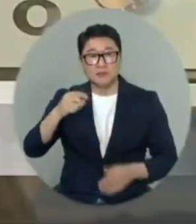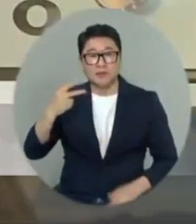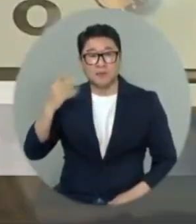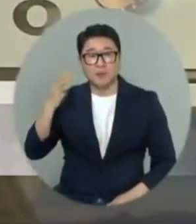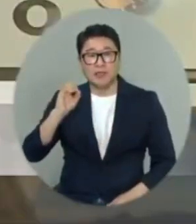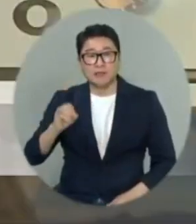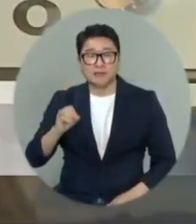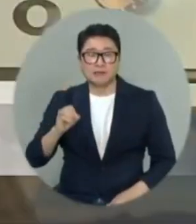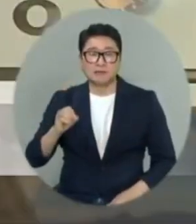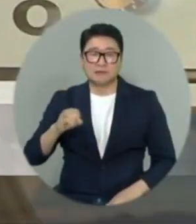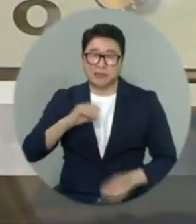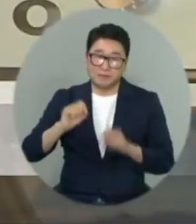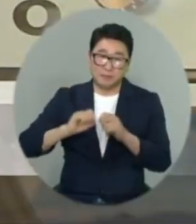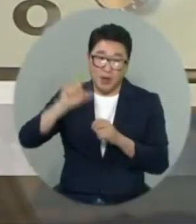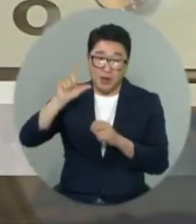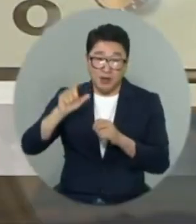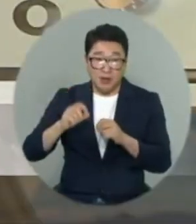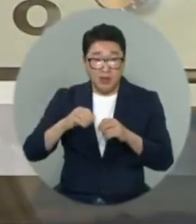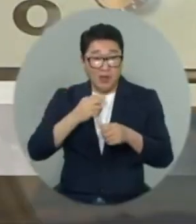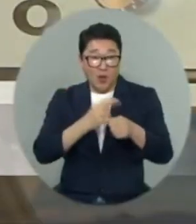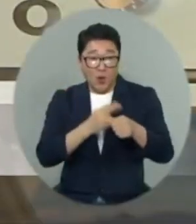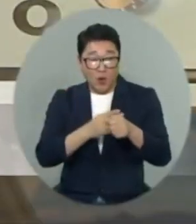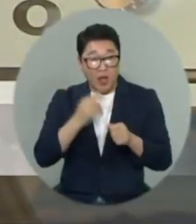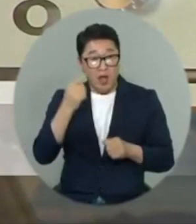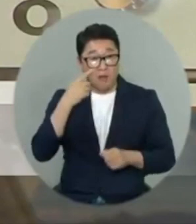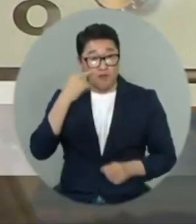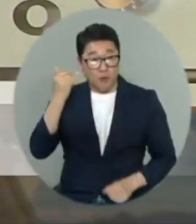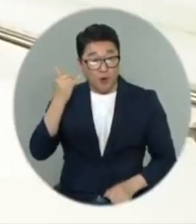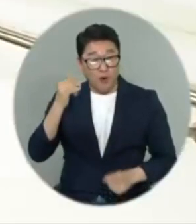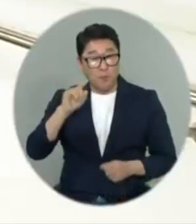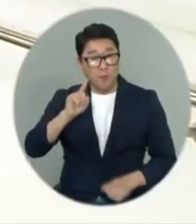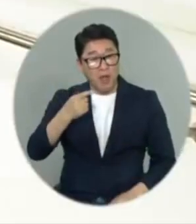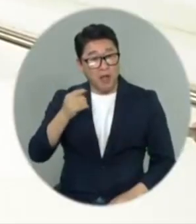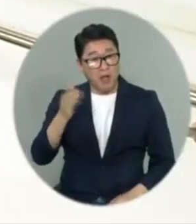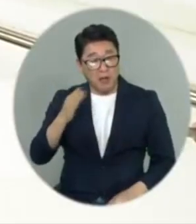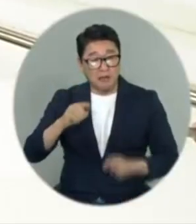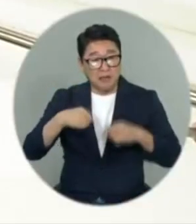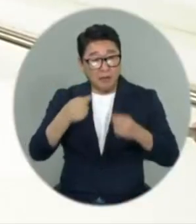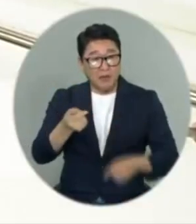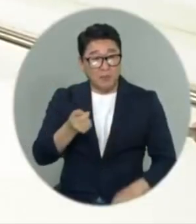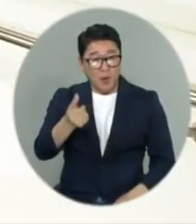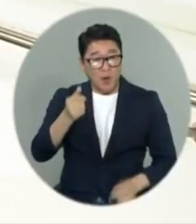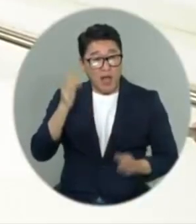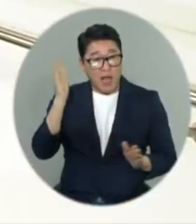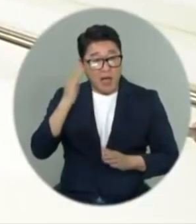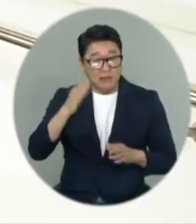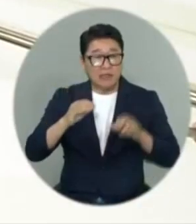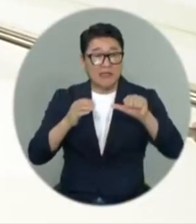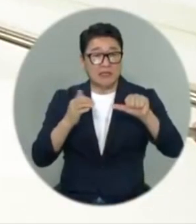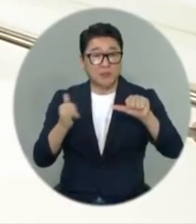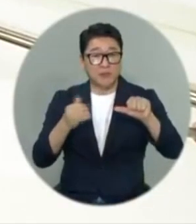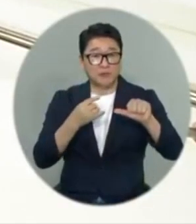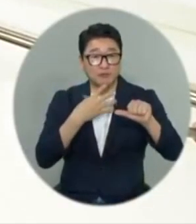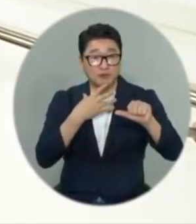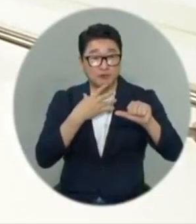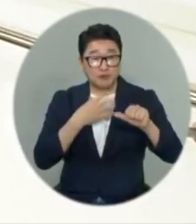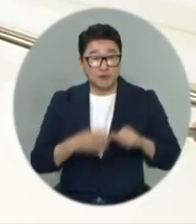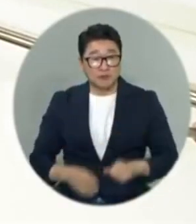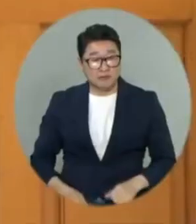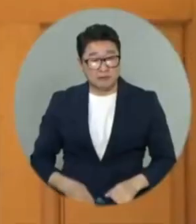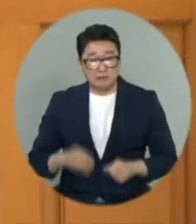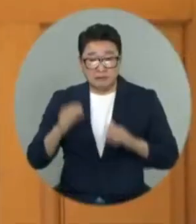차지하고 있습니다 반면 교사와 학부모는 100여명으로 참여 비율이 낮았고 학생은 다섯 명에 불과 걸로